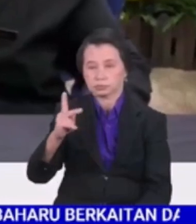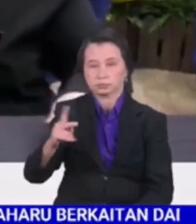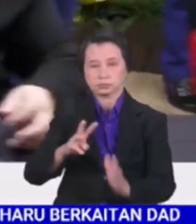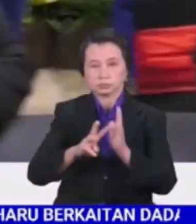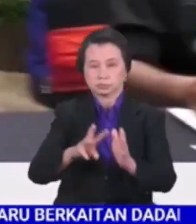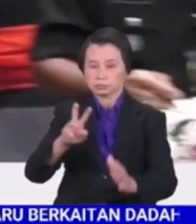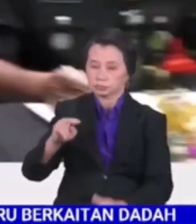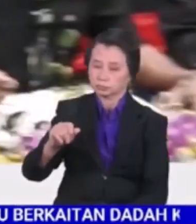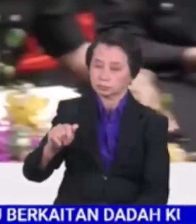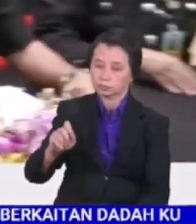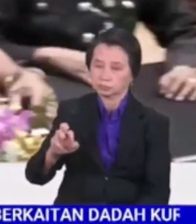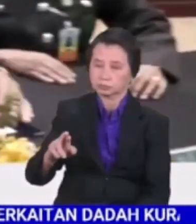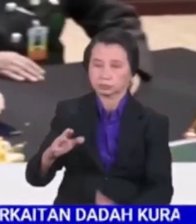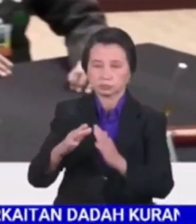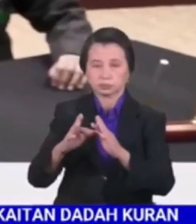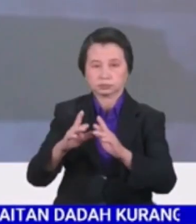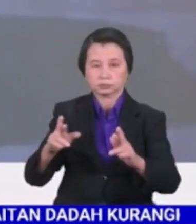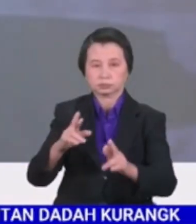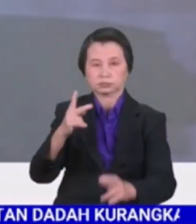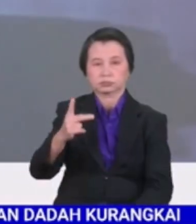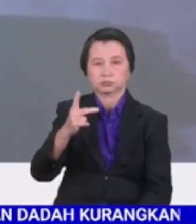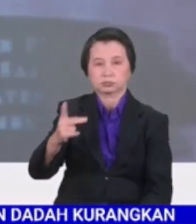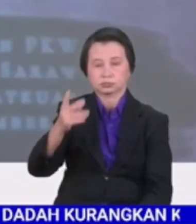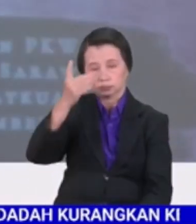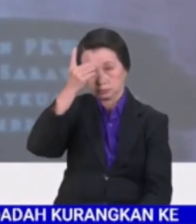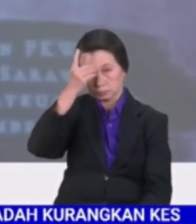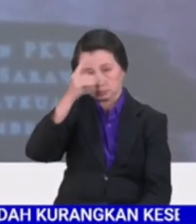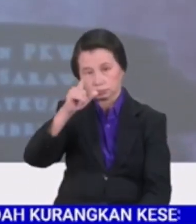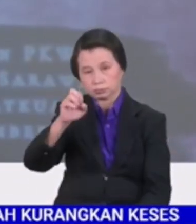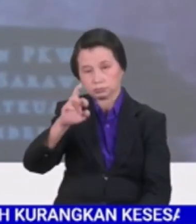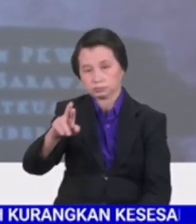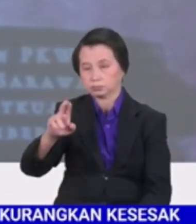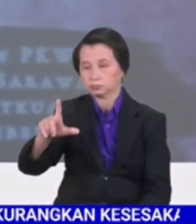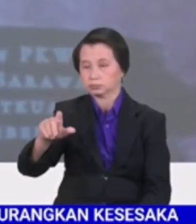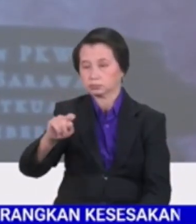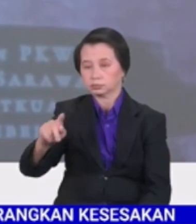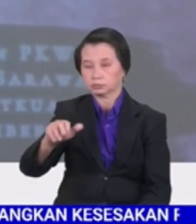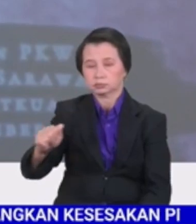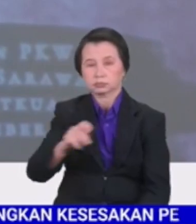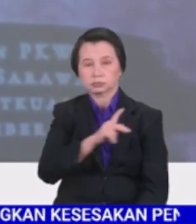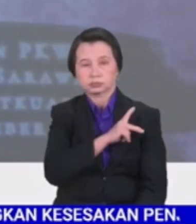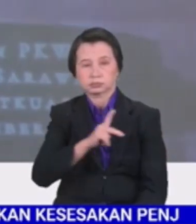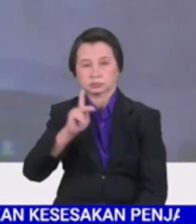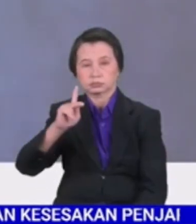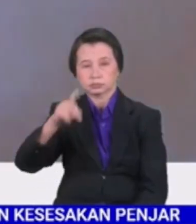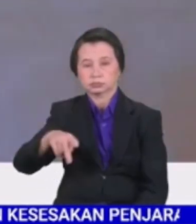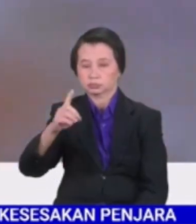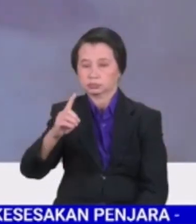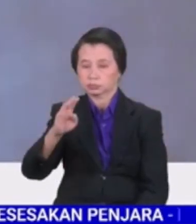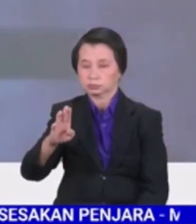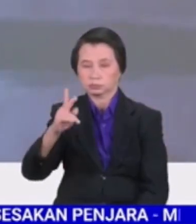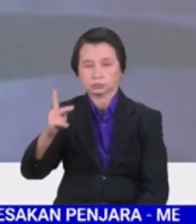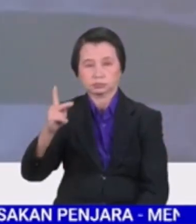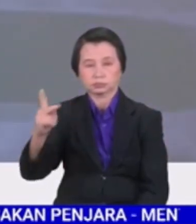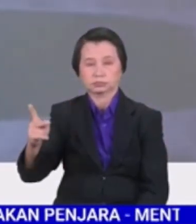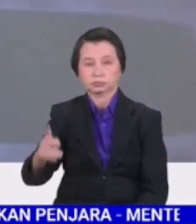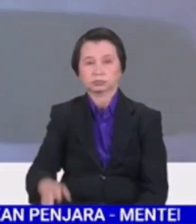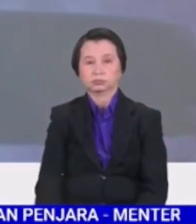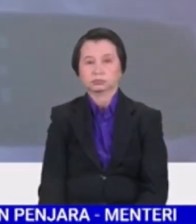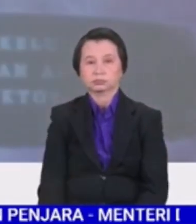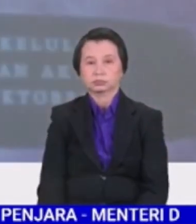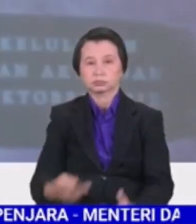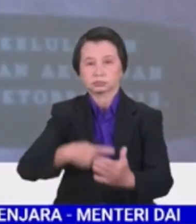diwakili Mayor dewan bandaraya Kota Kinabalu Datu nurliza dan ketua pengarah di bikeke junainavi